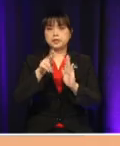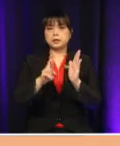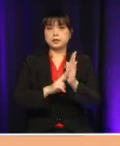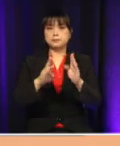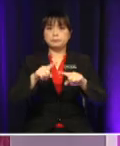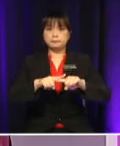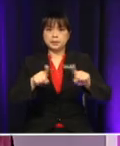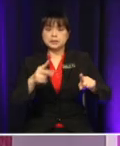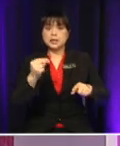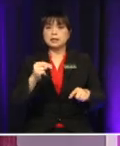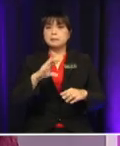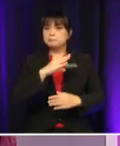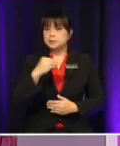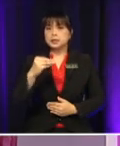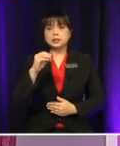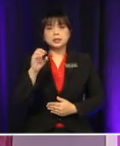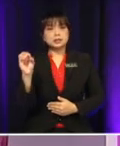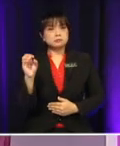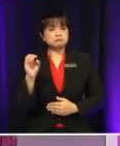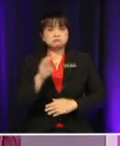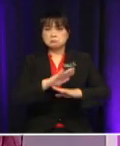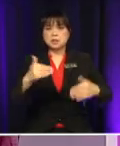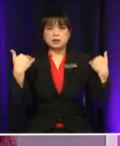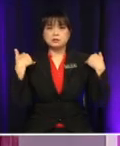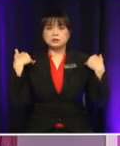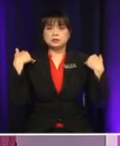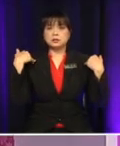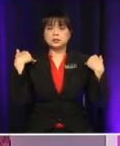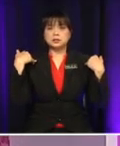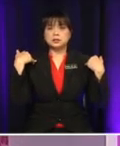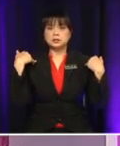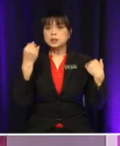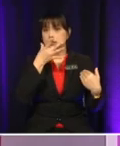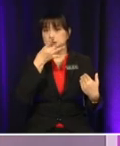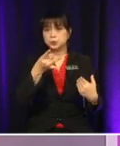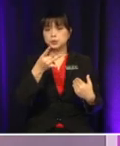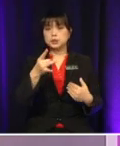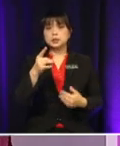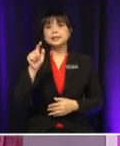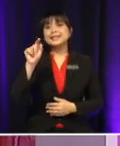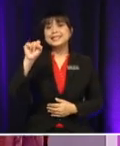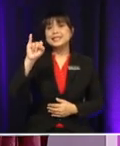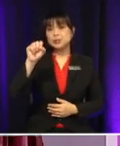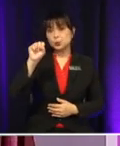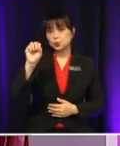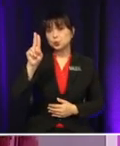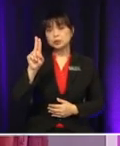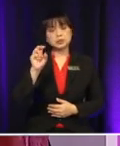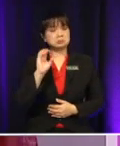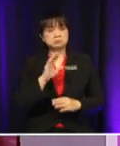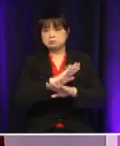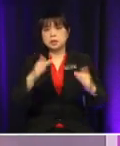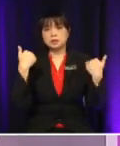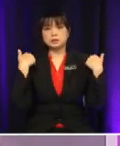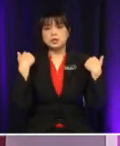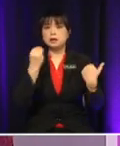tisu tisu ini adalah daripada sel-sel yang telah menjalani pembesaan mereka tiada itu so mereka boleh menjalankan